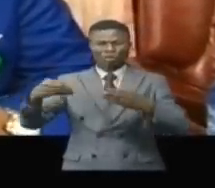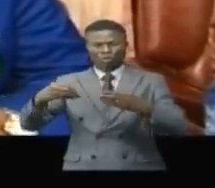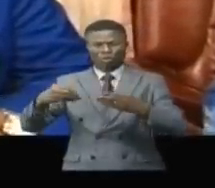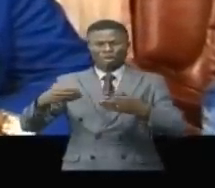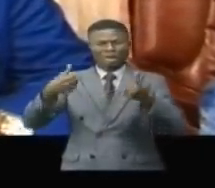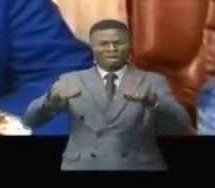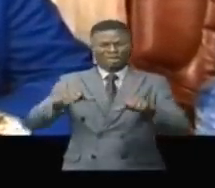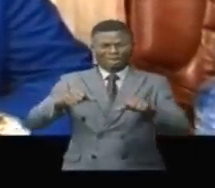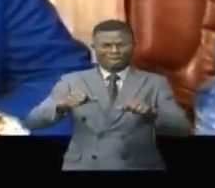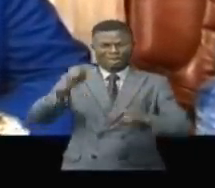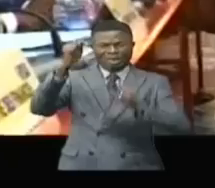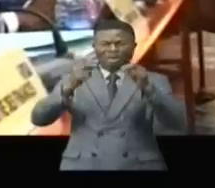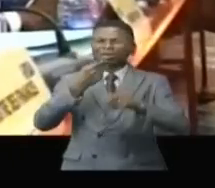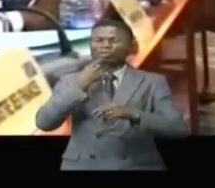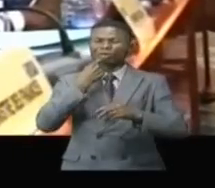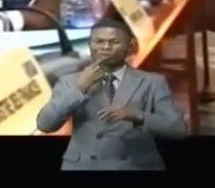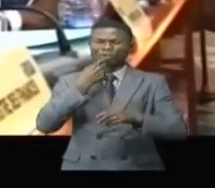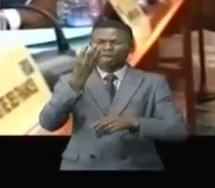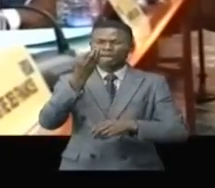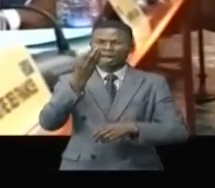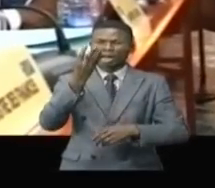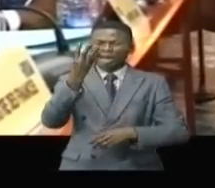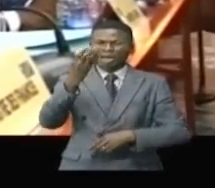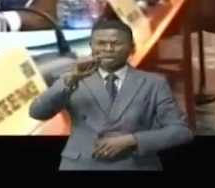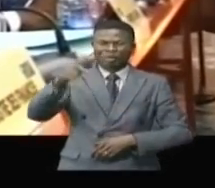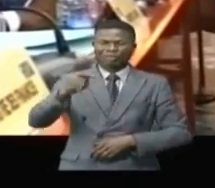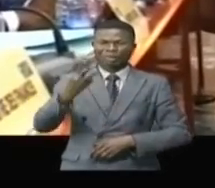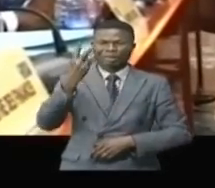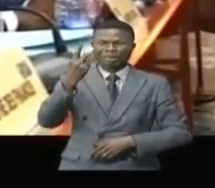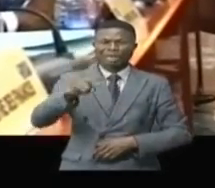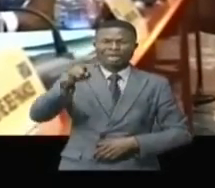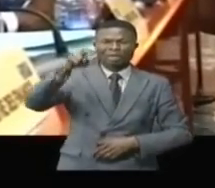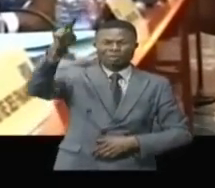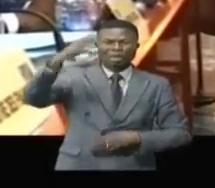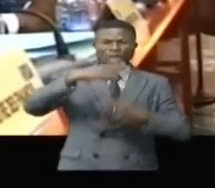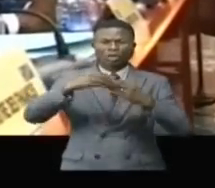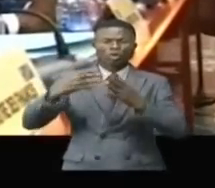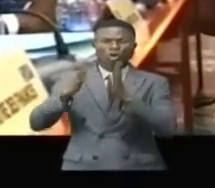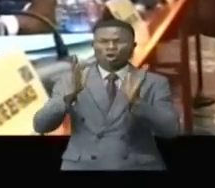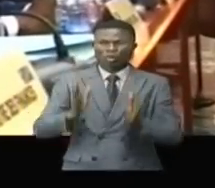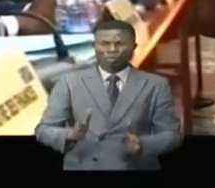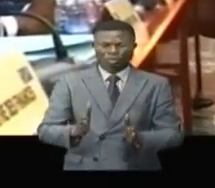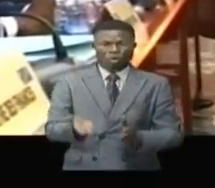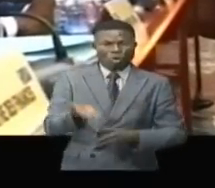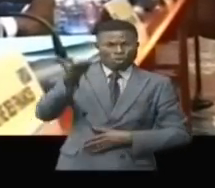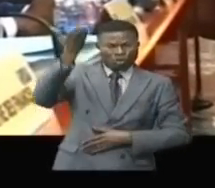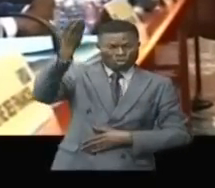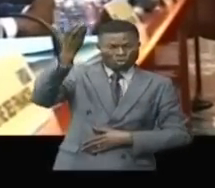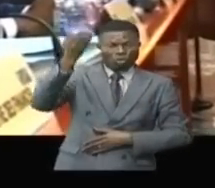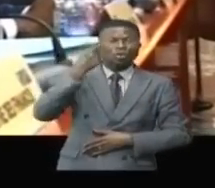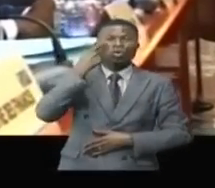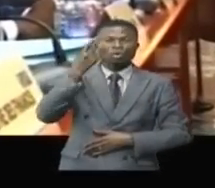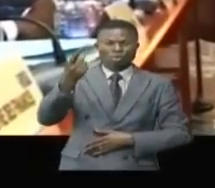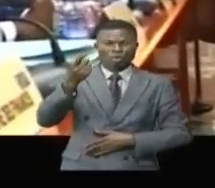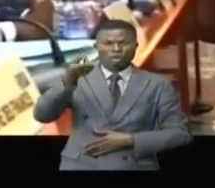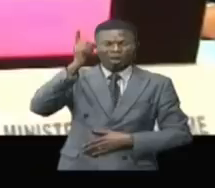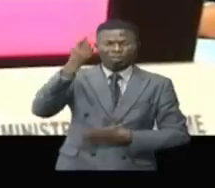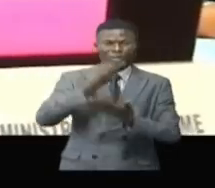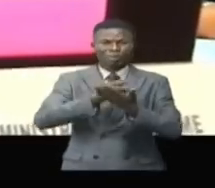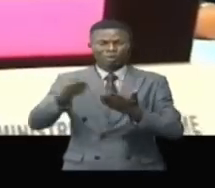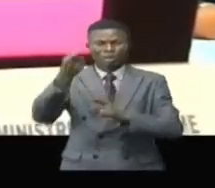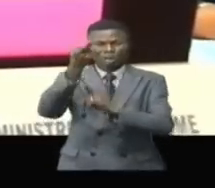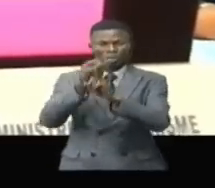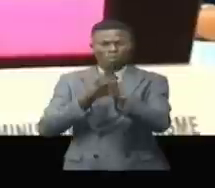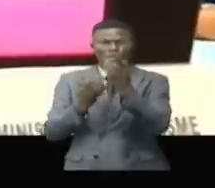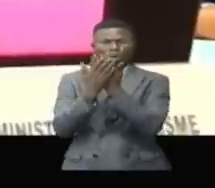historique, évalué à 4,2 milliards de dollars américains. Cette hausse observée avec la première semaine du mois de